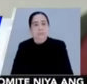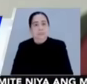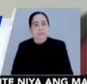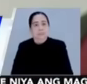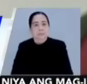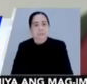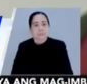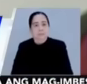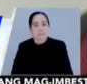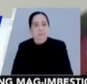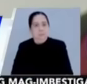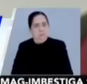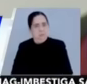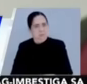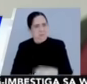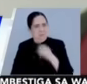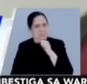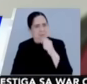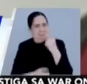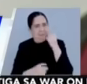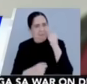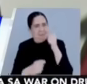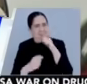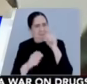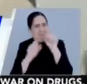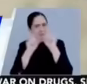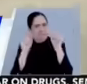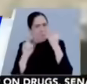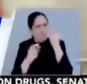Hindi po ba kayo nagtaka kung bakit ganun kamahal?